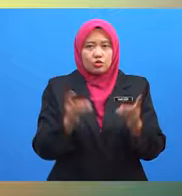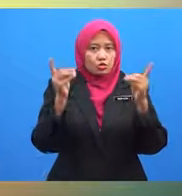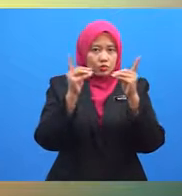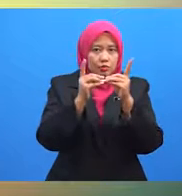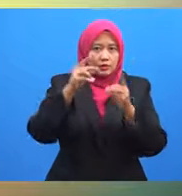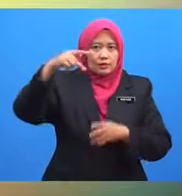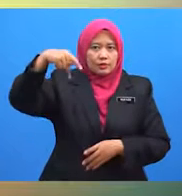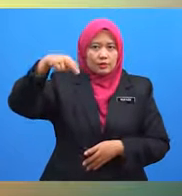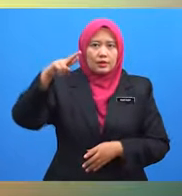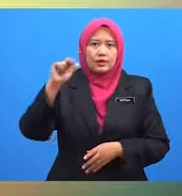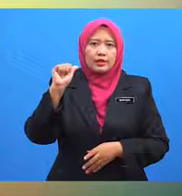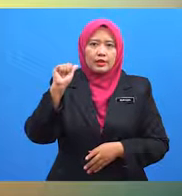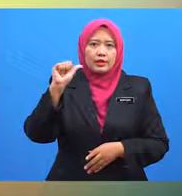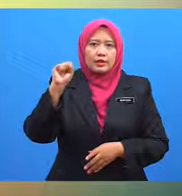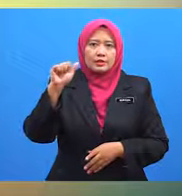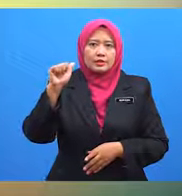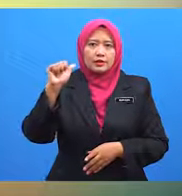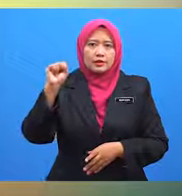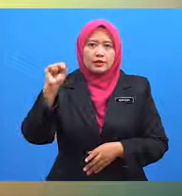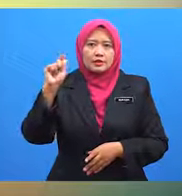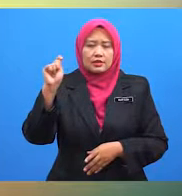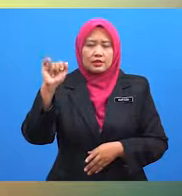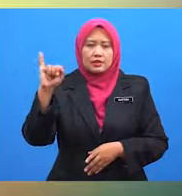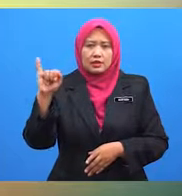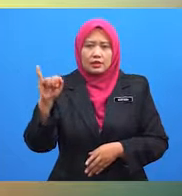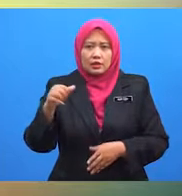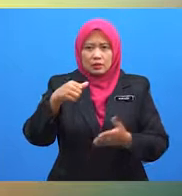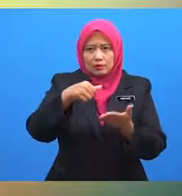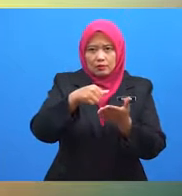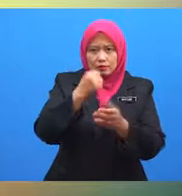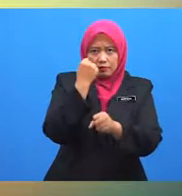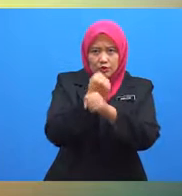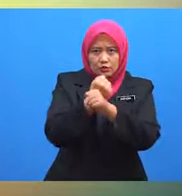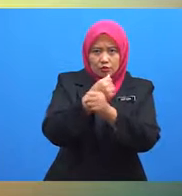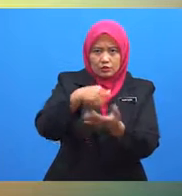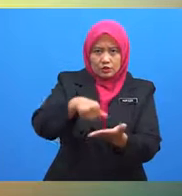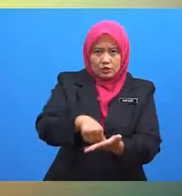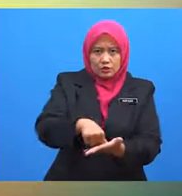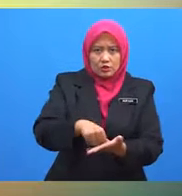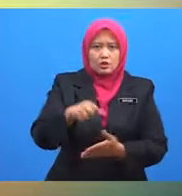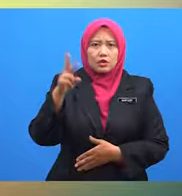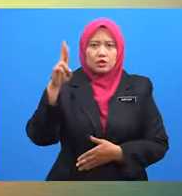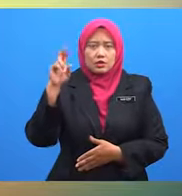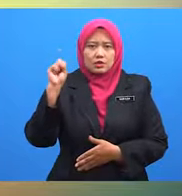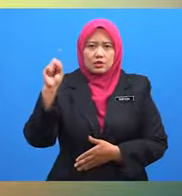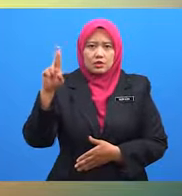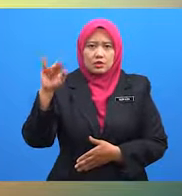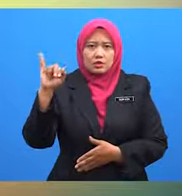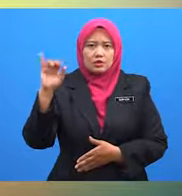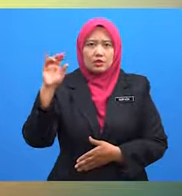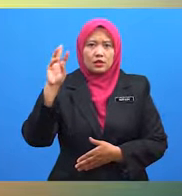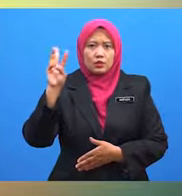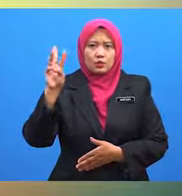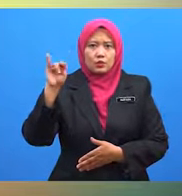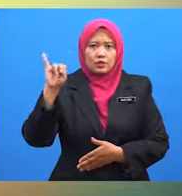bersurat Sriwijaya di kedukan Bukit Talang Tua, Kota Kapur dan Karam Berahi